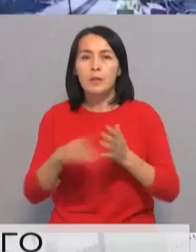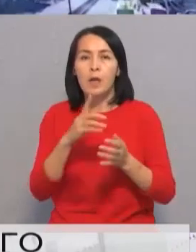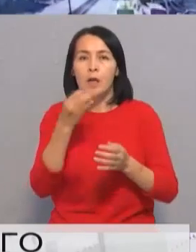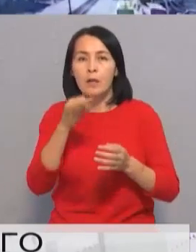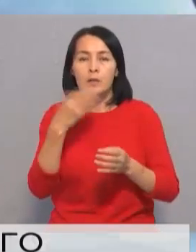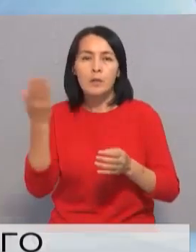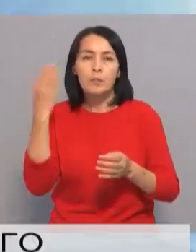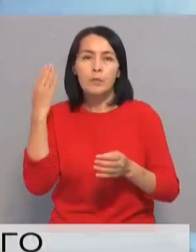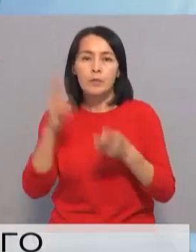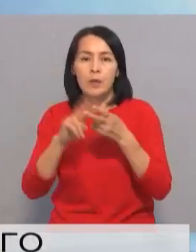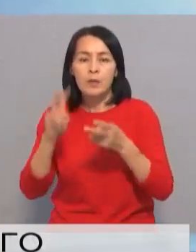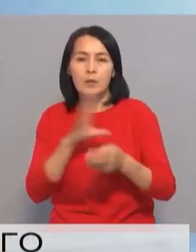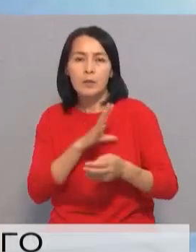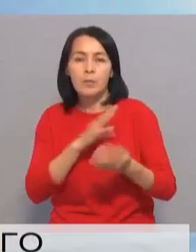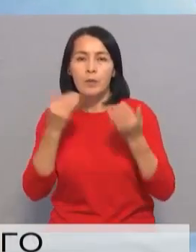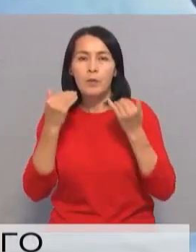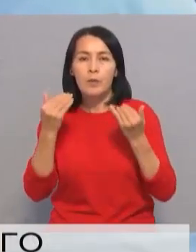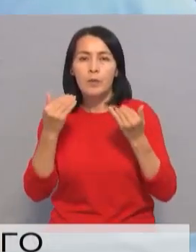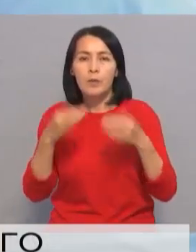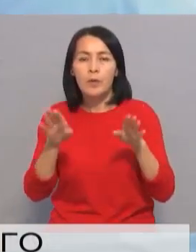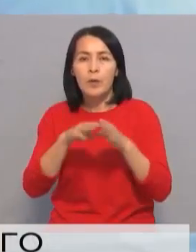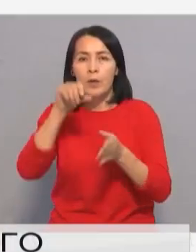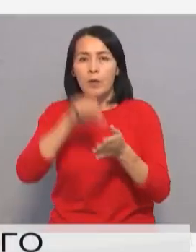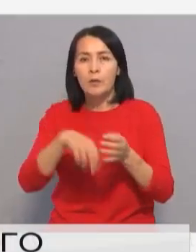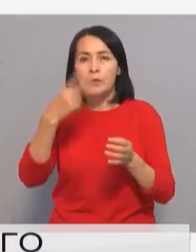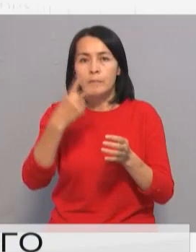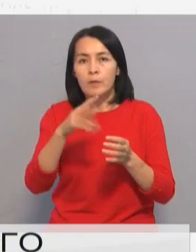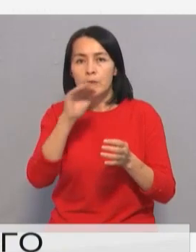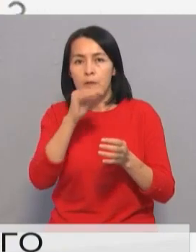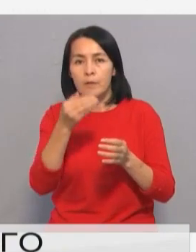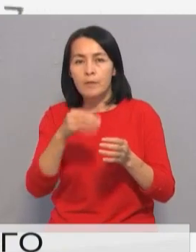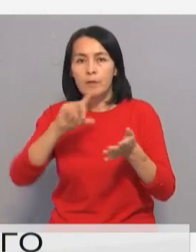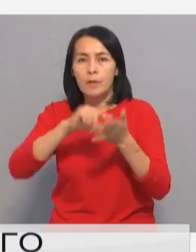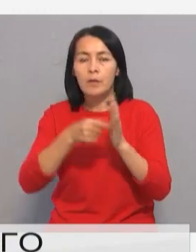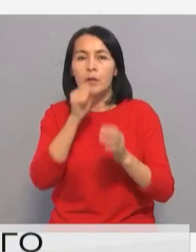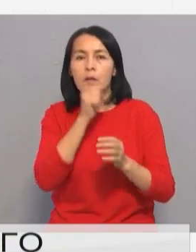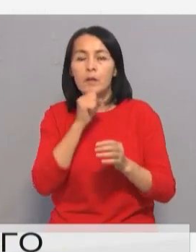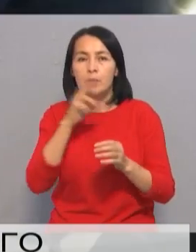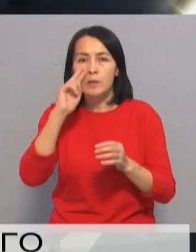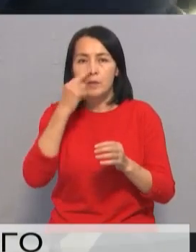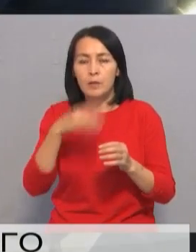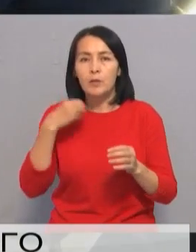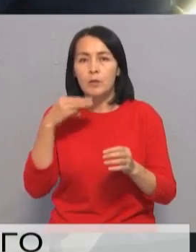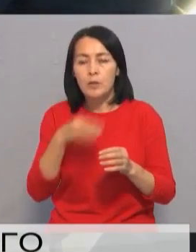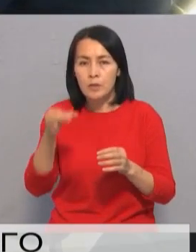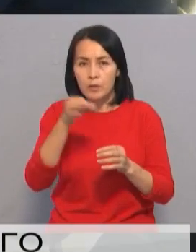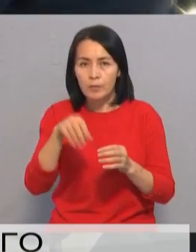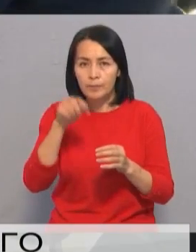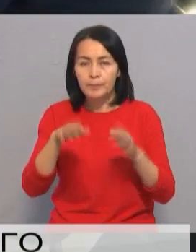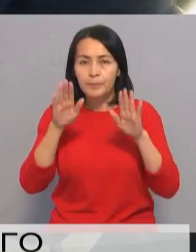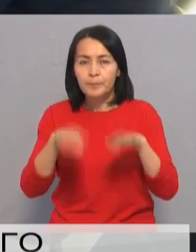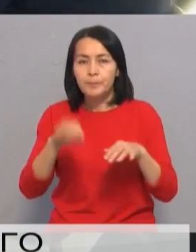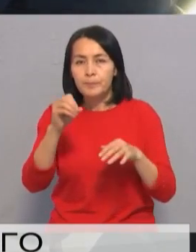Житысай, ранее судимый за аналогичное преступление, оказался причастным к 20 фактам квартирных краж в Шымкенте и Туркестанской области.